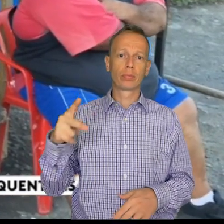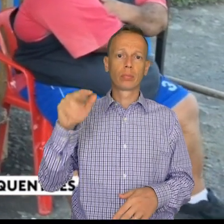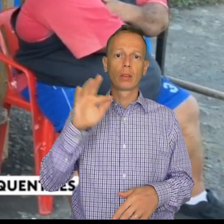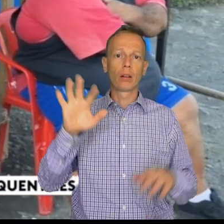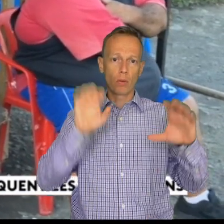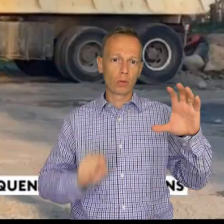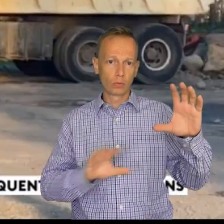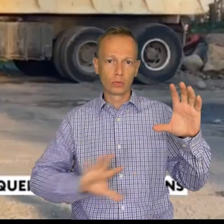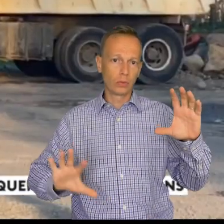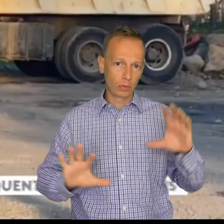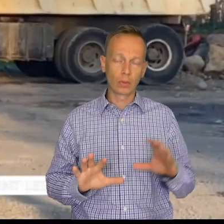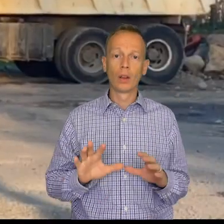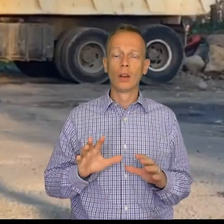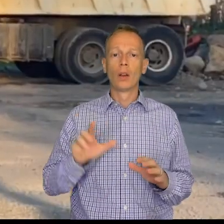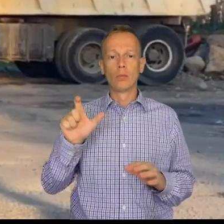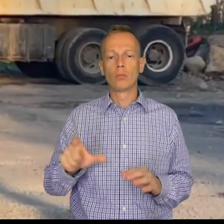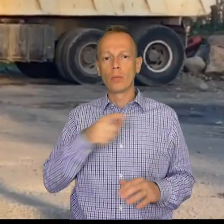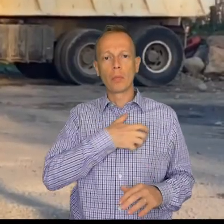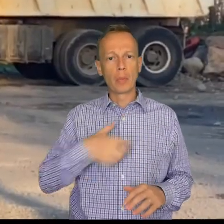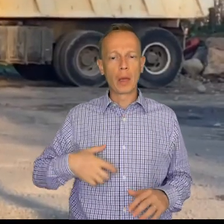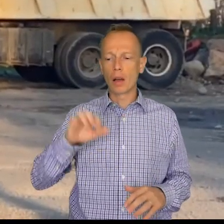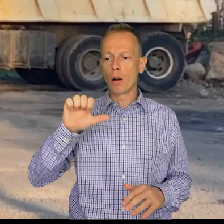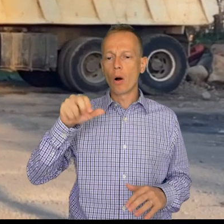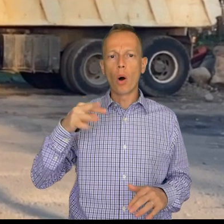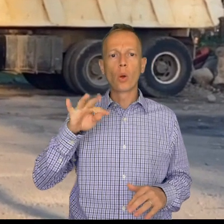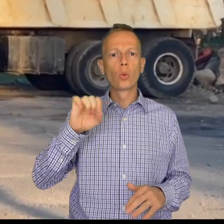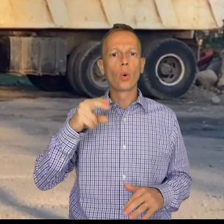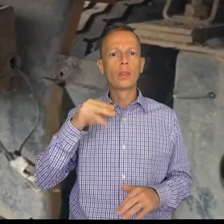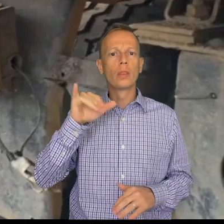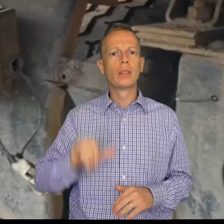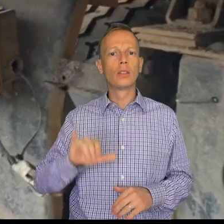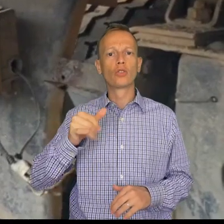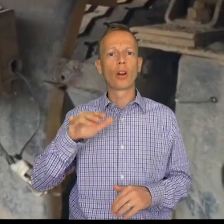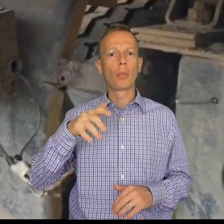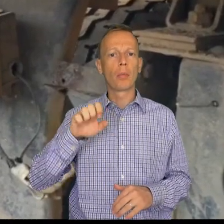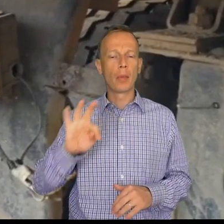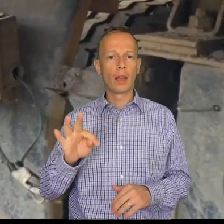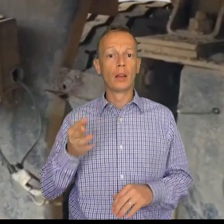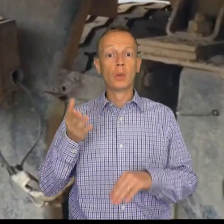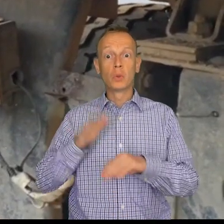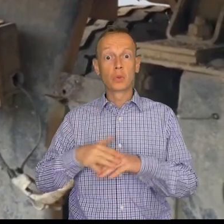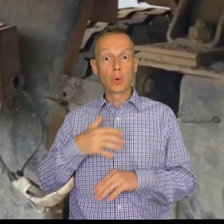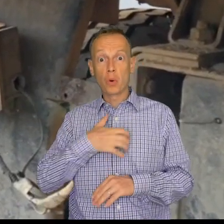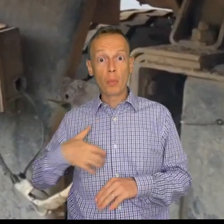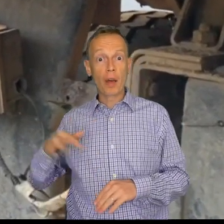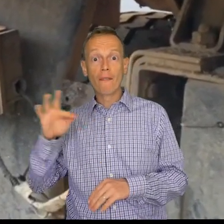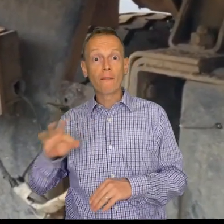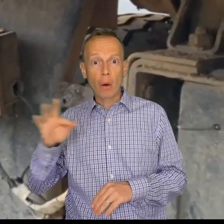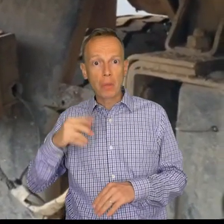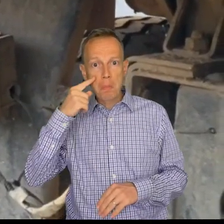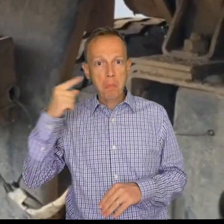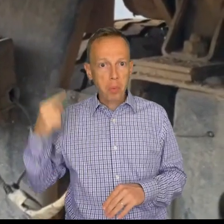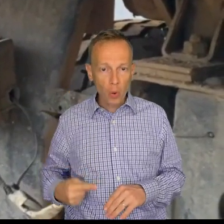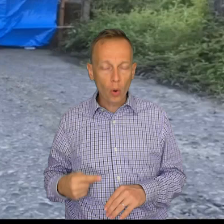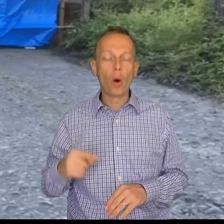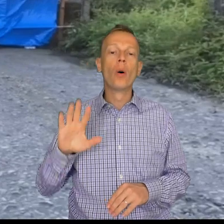Hiti Aotira, Anthony Jamé. Une autorisation qu'ignore totalement le maire de Faouné. Écoutez les réactions recueillies